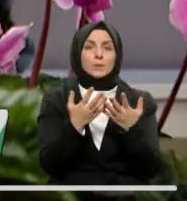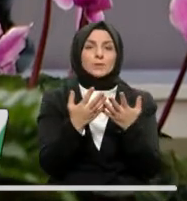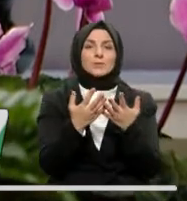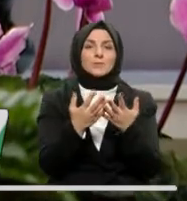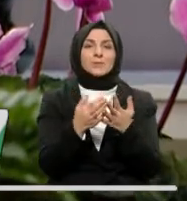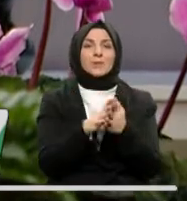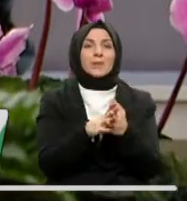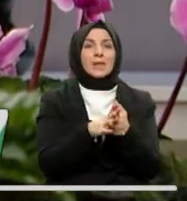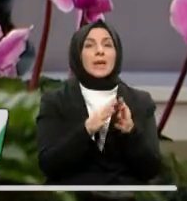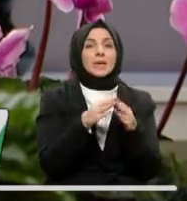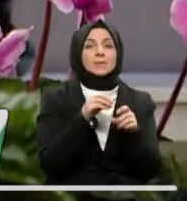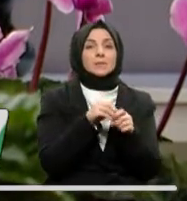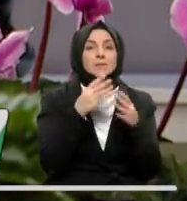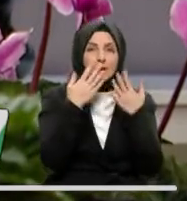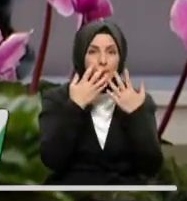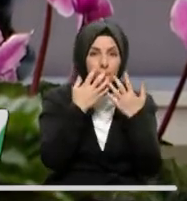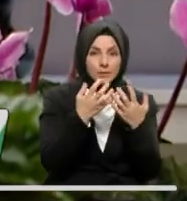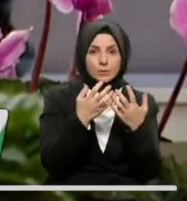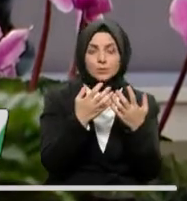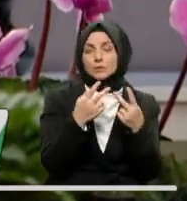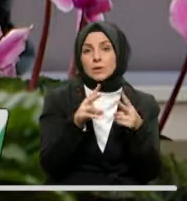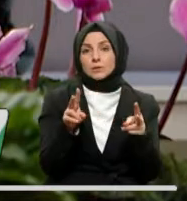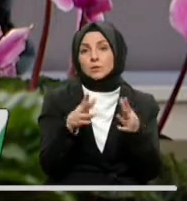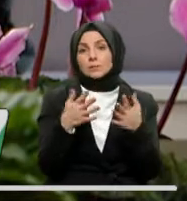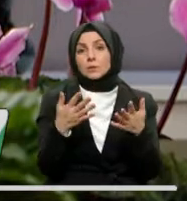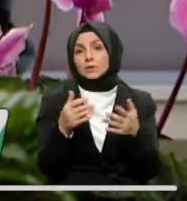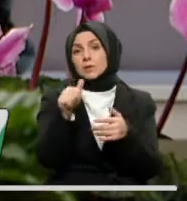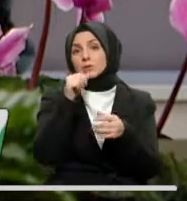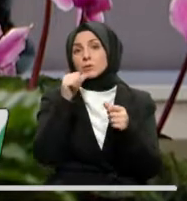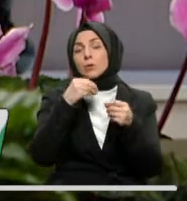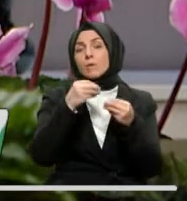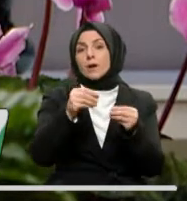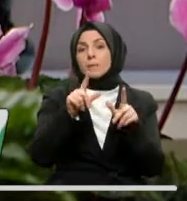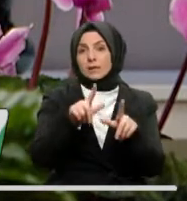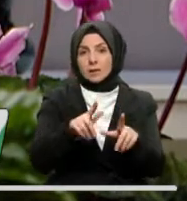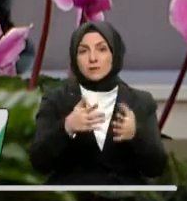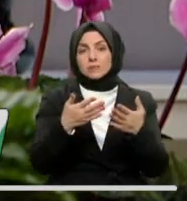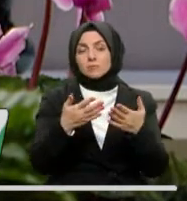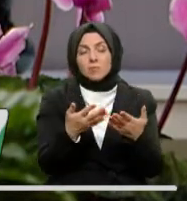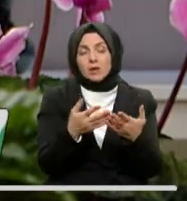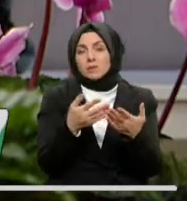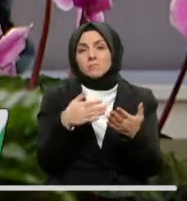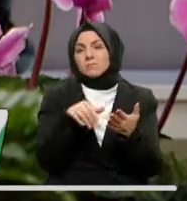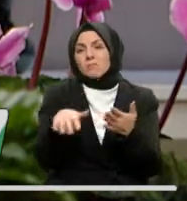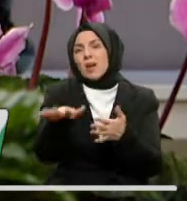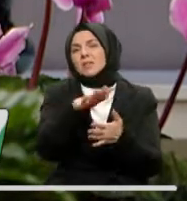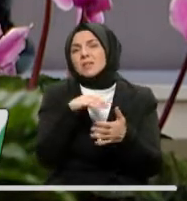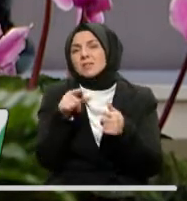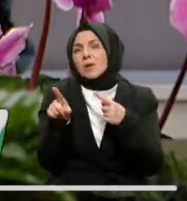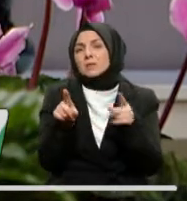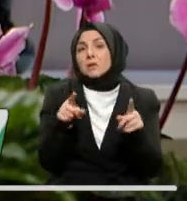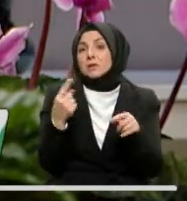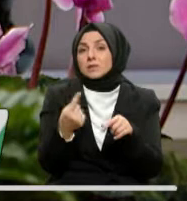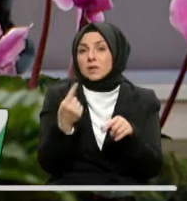beslediğimiz açıyorum hani ne kadar su verilmeli güneşe Miko Biri farklı bir yorum da böyle diğeri fark aynı çiçek